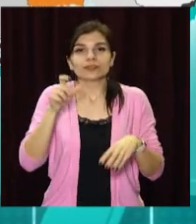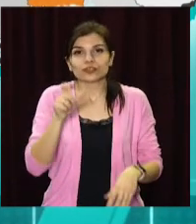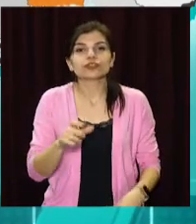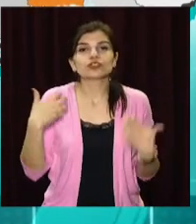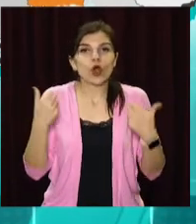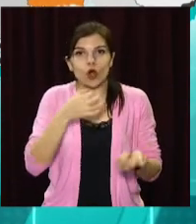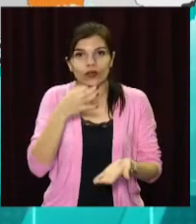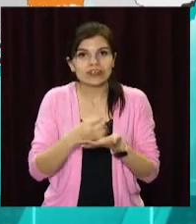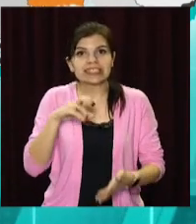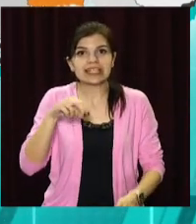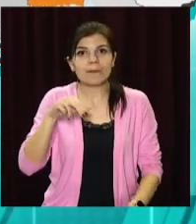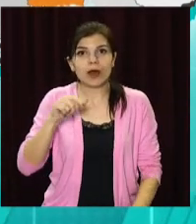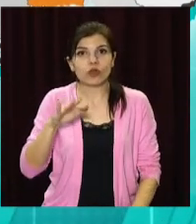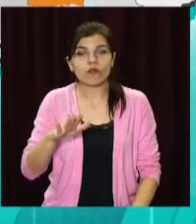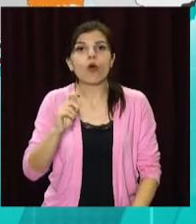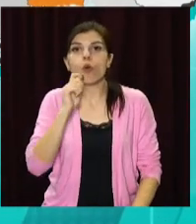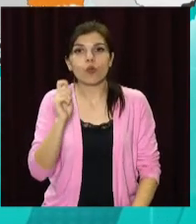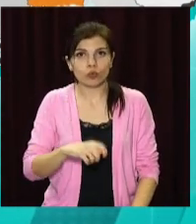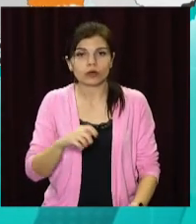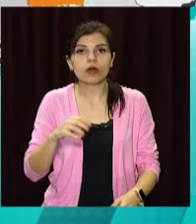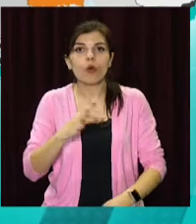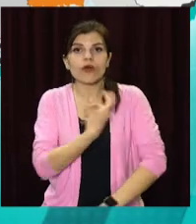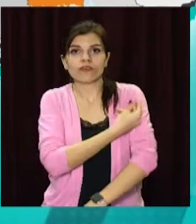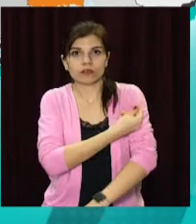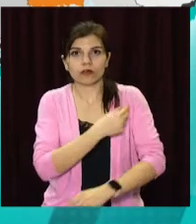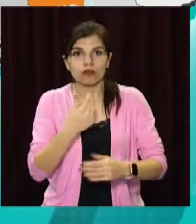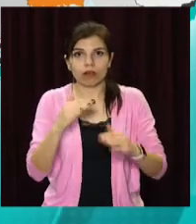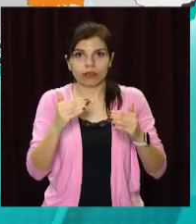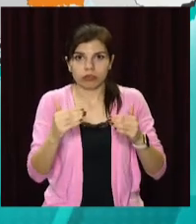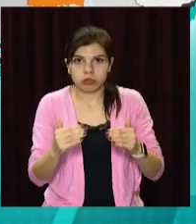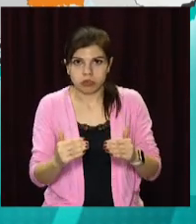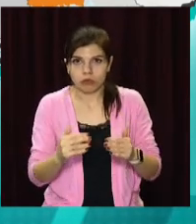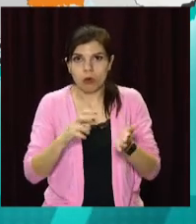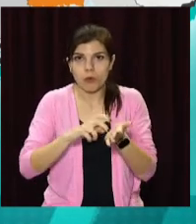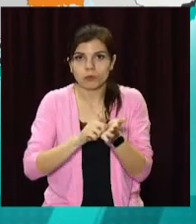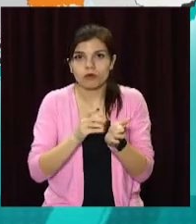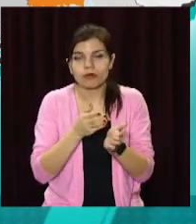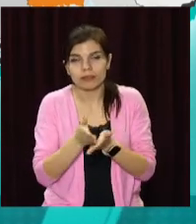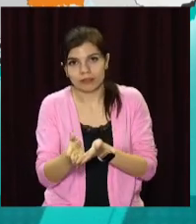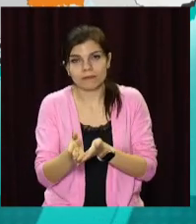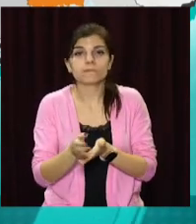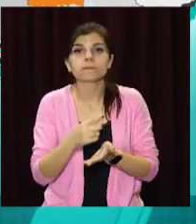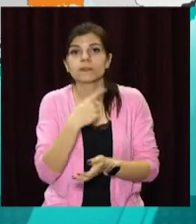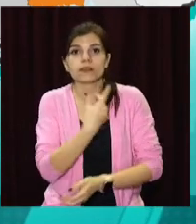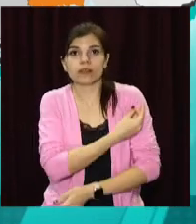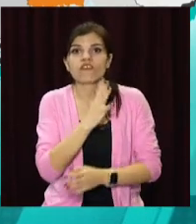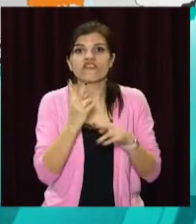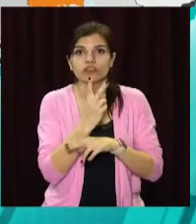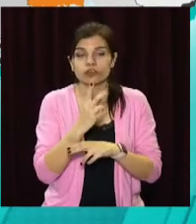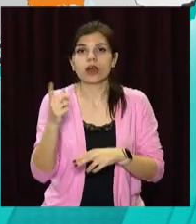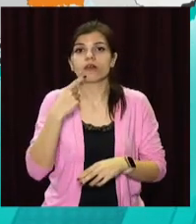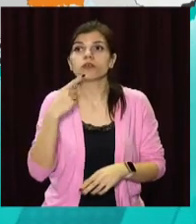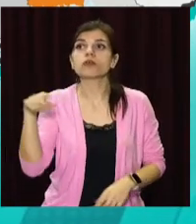Степанов заявив, на сьогодні Україна відстає від плану вакцинації майже вдвічі. Не завершений навіть перший етап національної кампанії